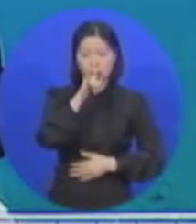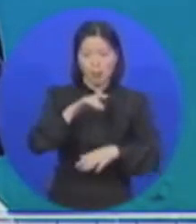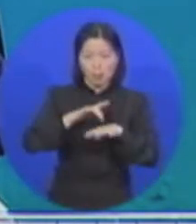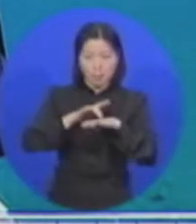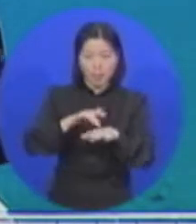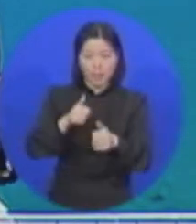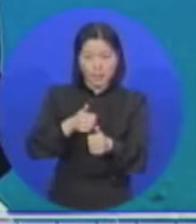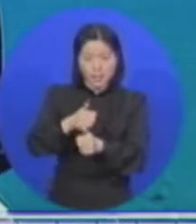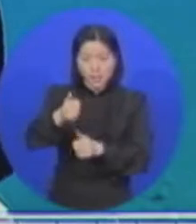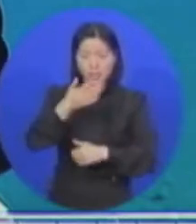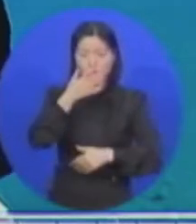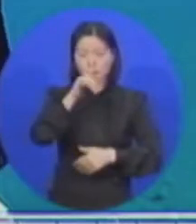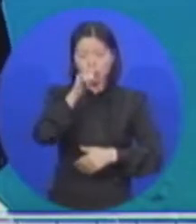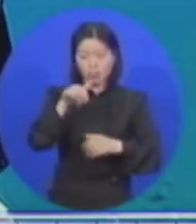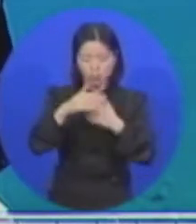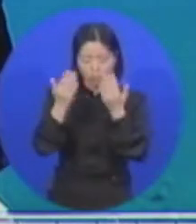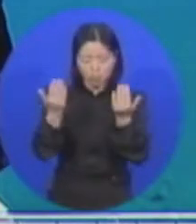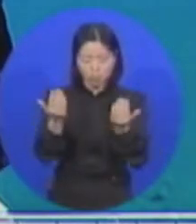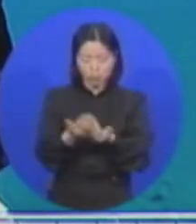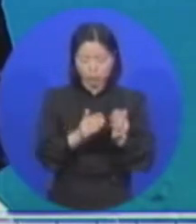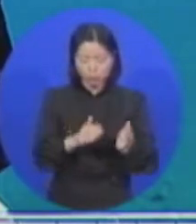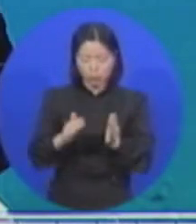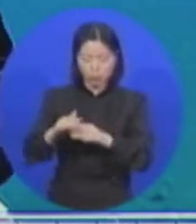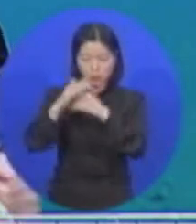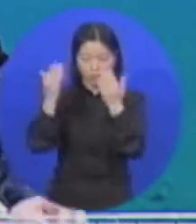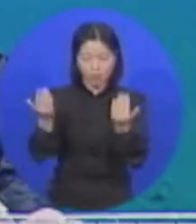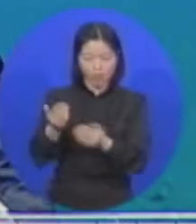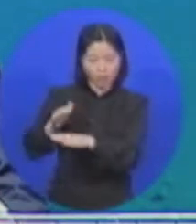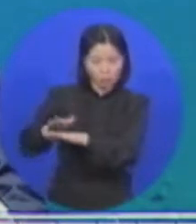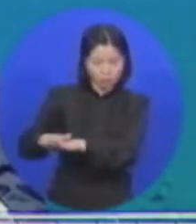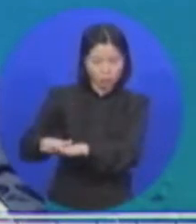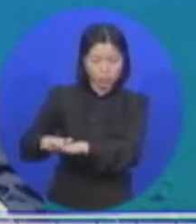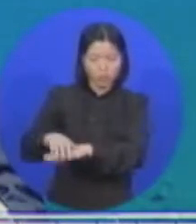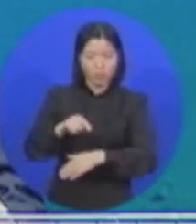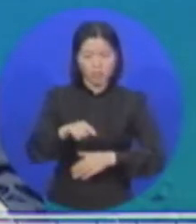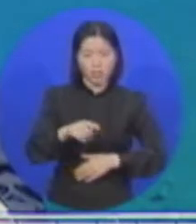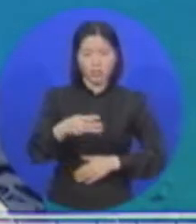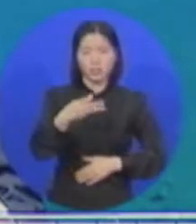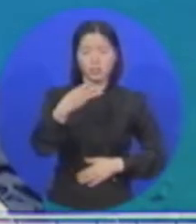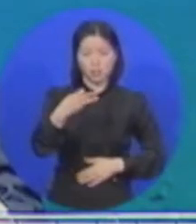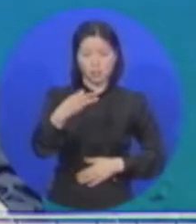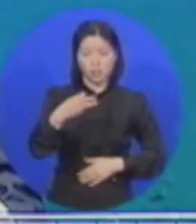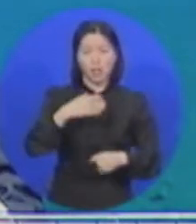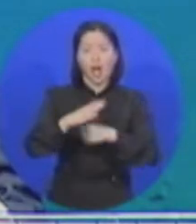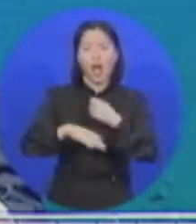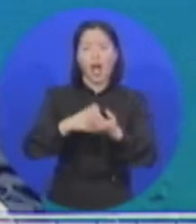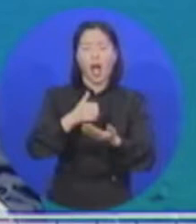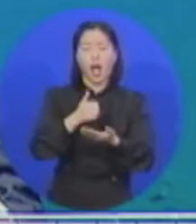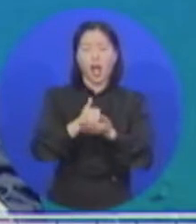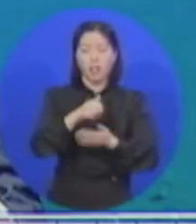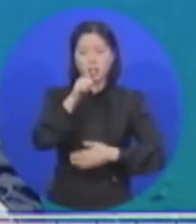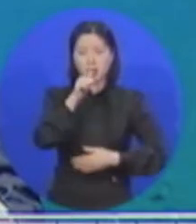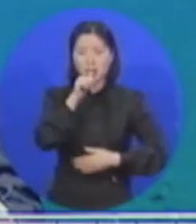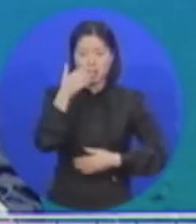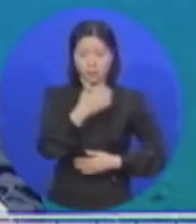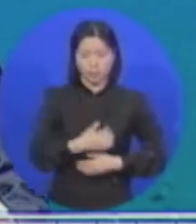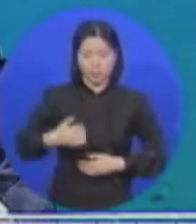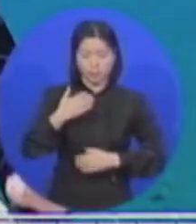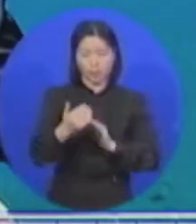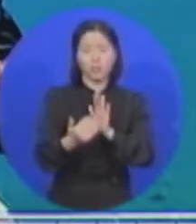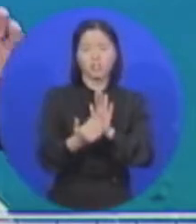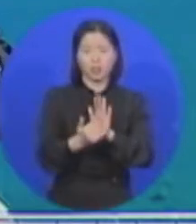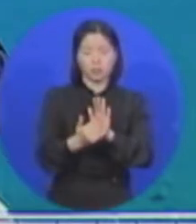이길 수 있는 모든 준비를 다 해 주셨어요 이것이 13 제대 말하는 하나님의 전신갑주 입니다